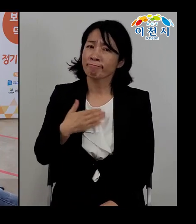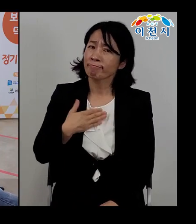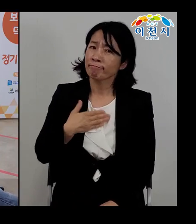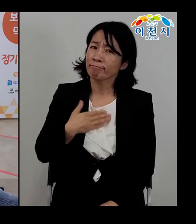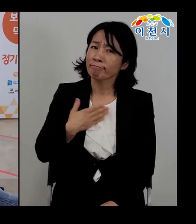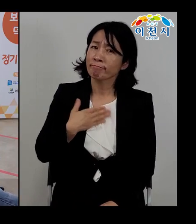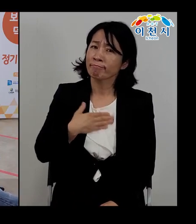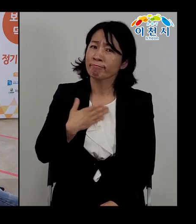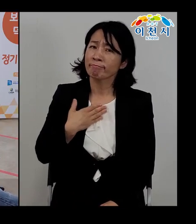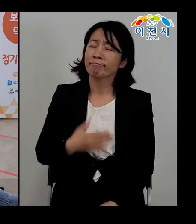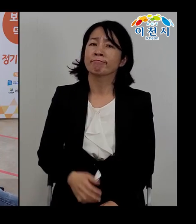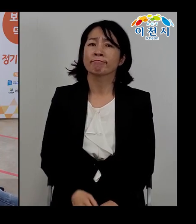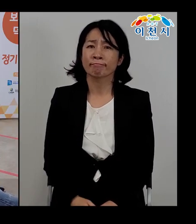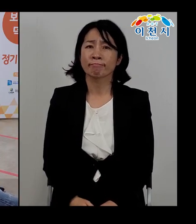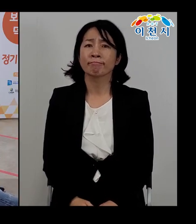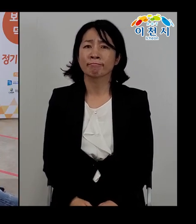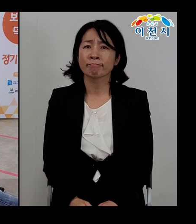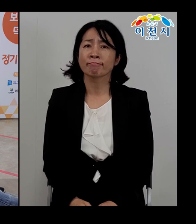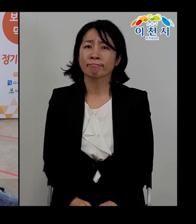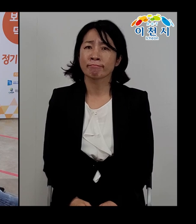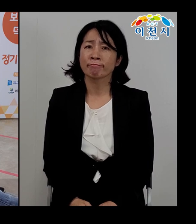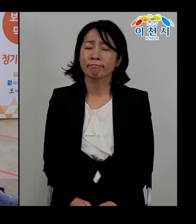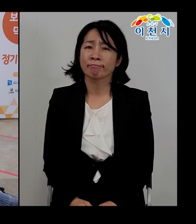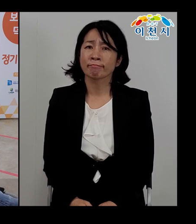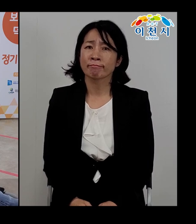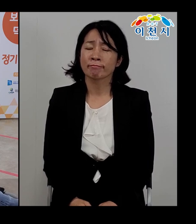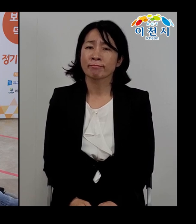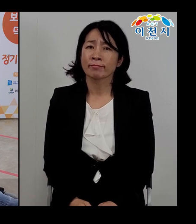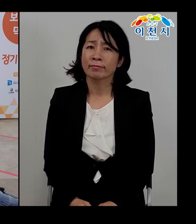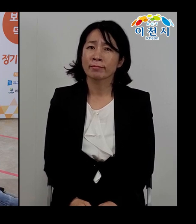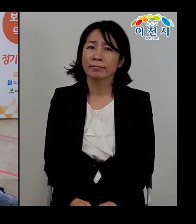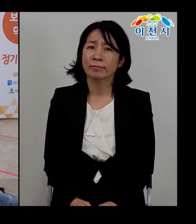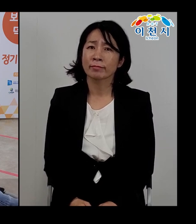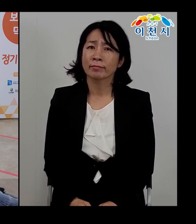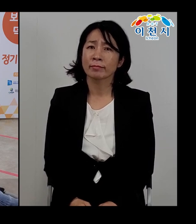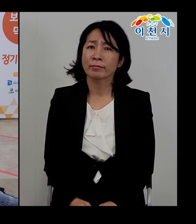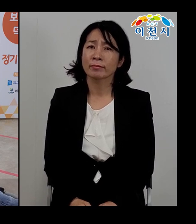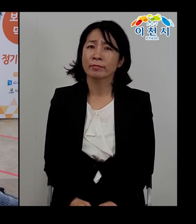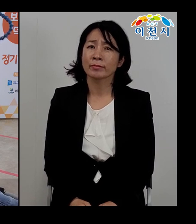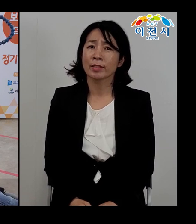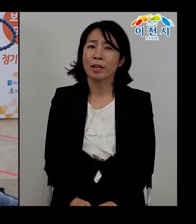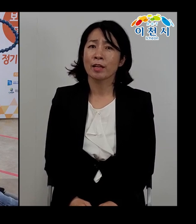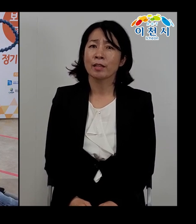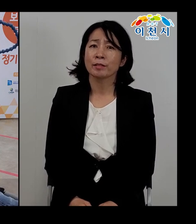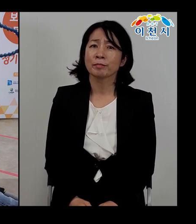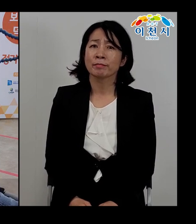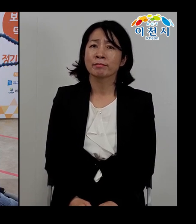아, 그래. 영진 씨 차례야.